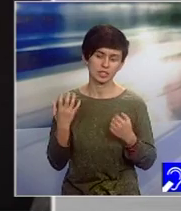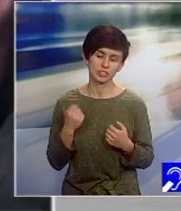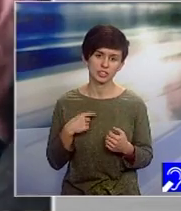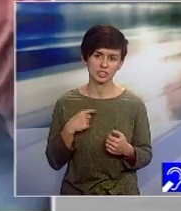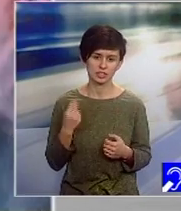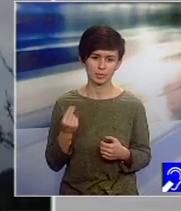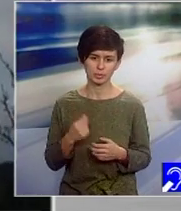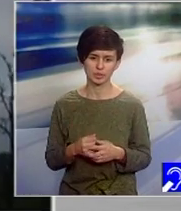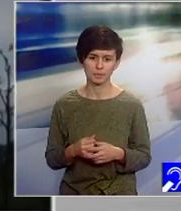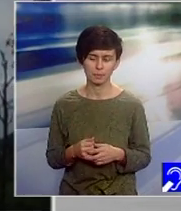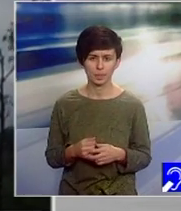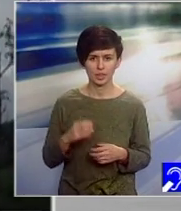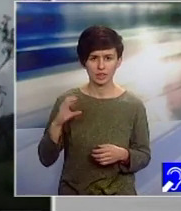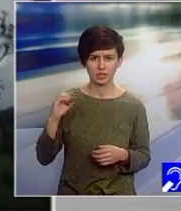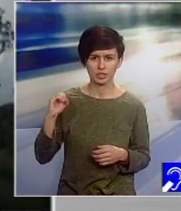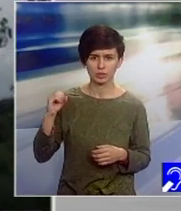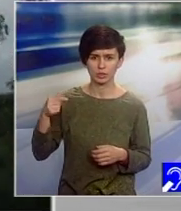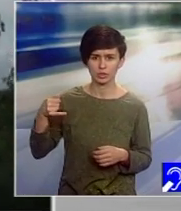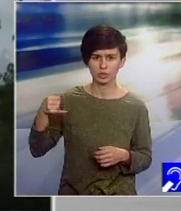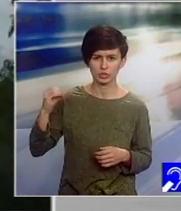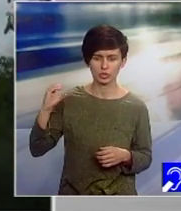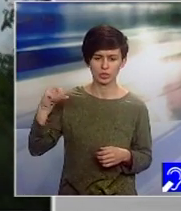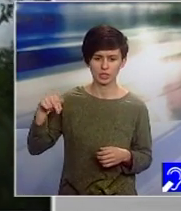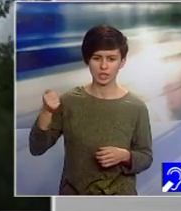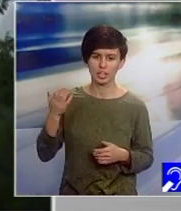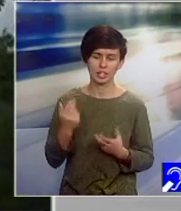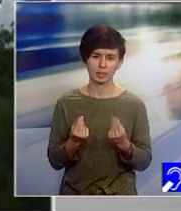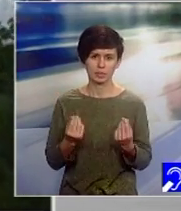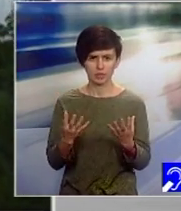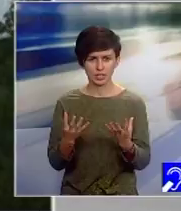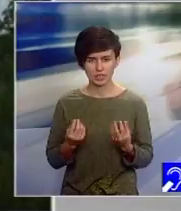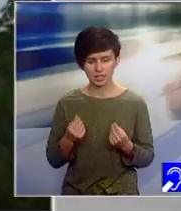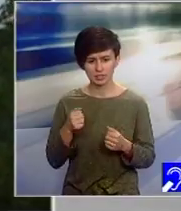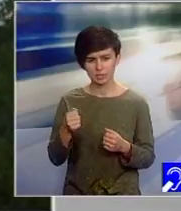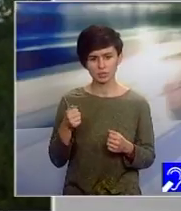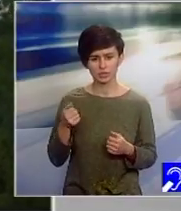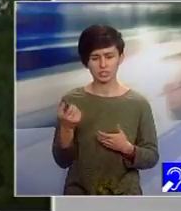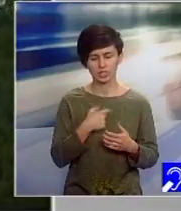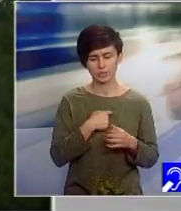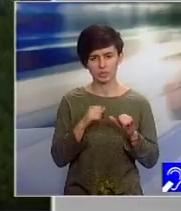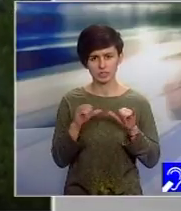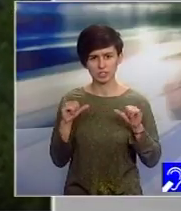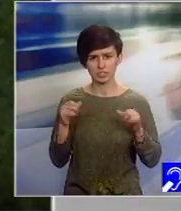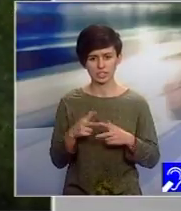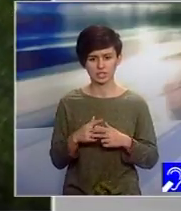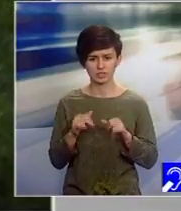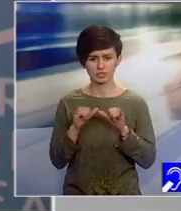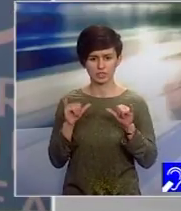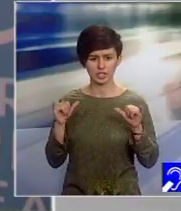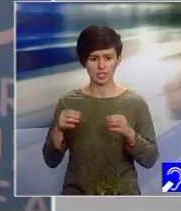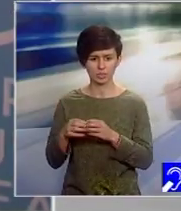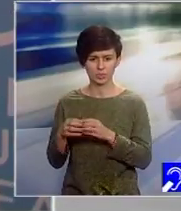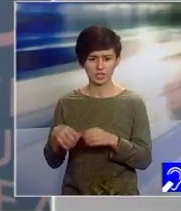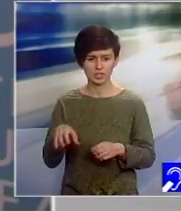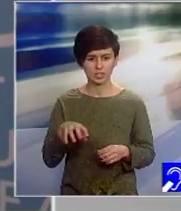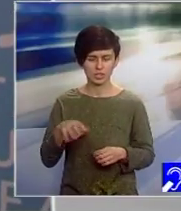Comuna Cojocna, aflată la câțiva kilometri de Cluj-Napoca, are mai multe atracții turistice care pot ajuta la dezvoltarea comunității locale. Avem una